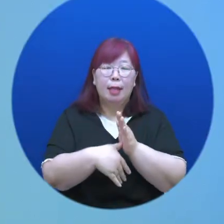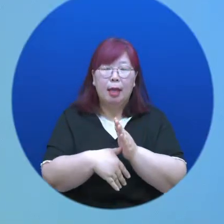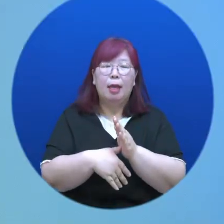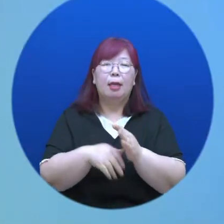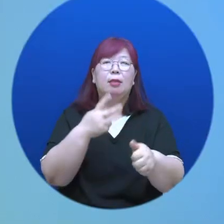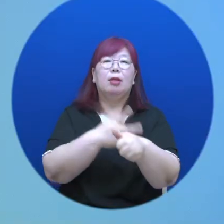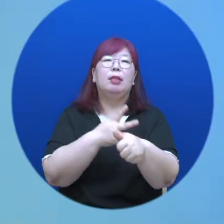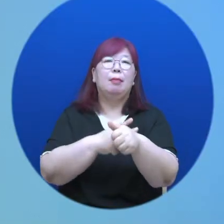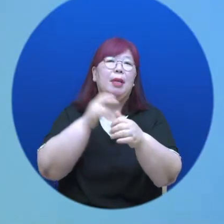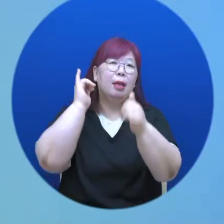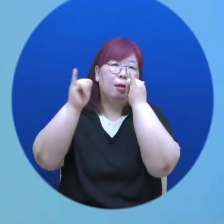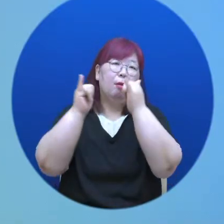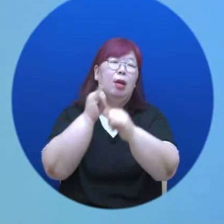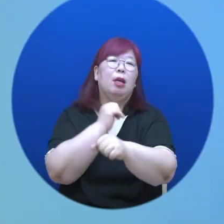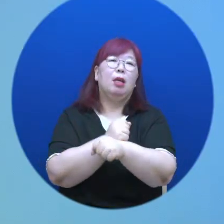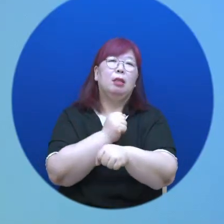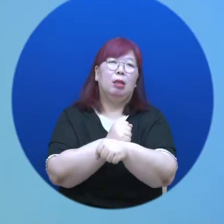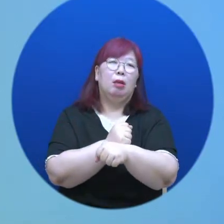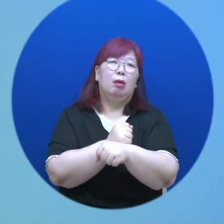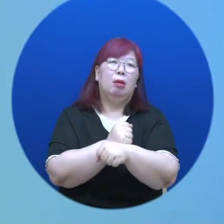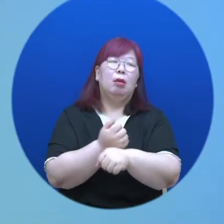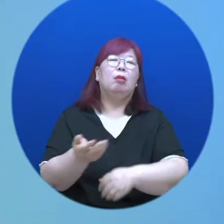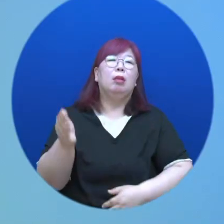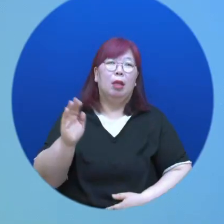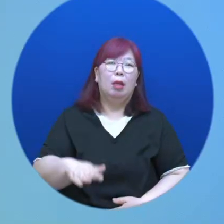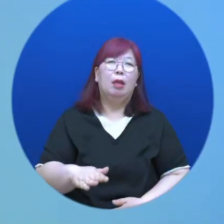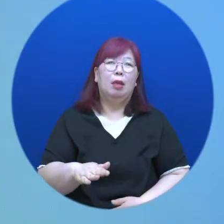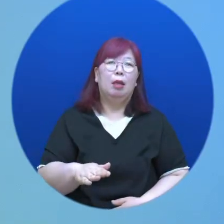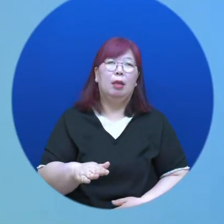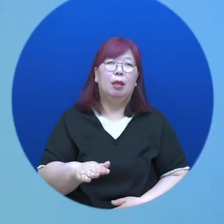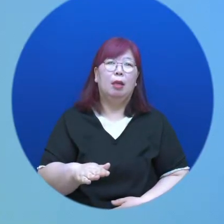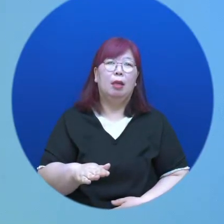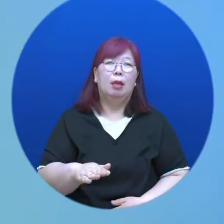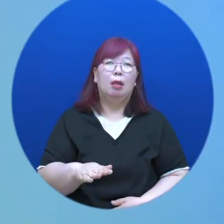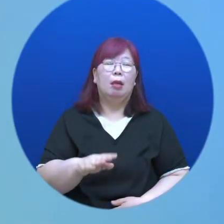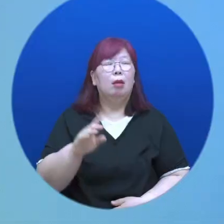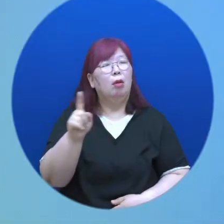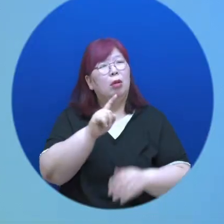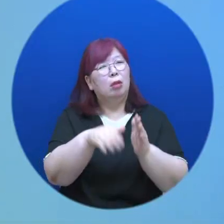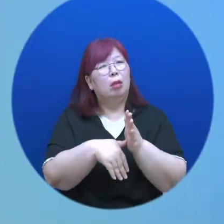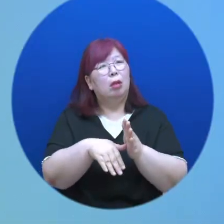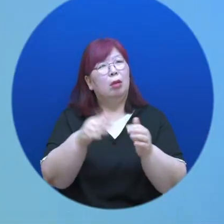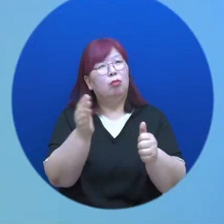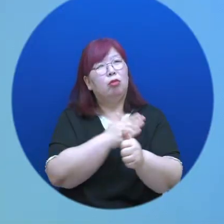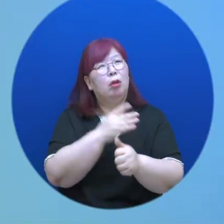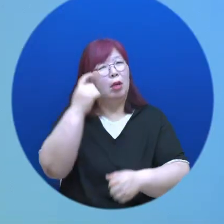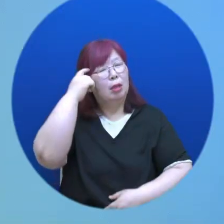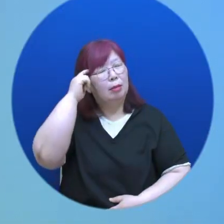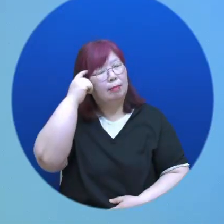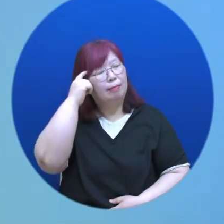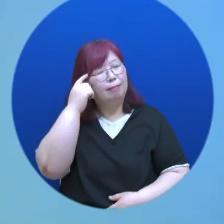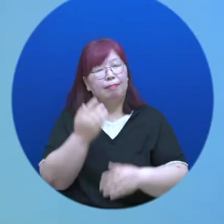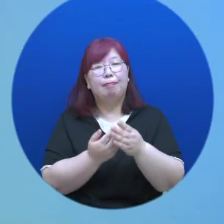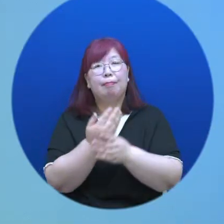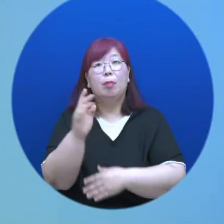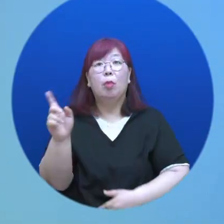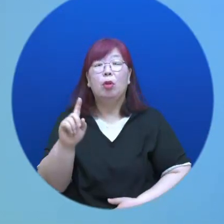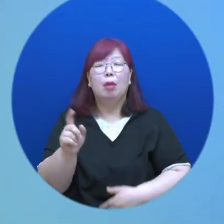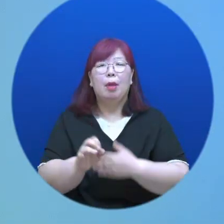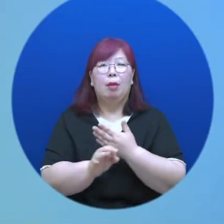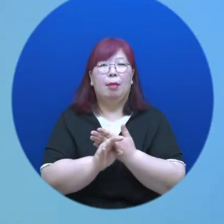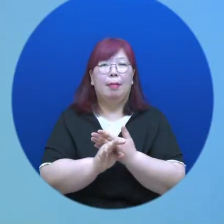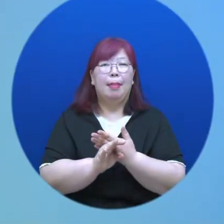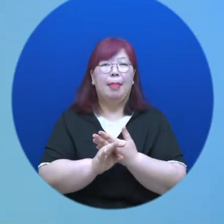계속 드렸습니다. 그런데 어느 순간 이런 마음이 들더래요. 철이 좀 들어가면서 이런